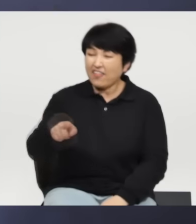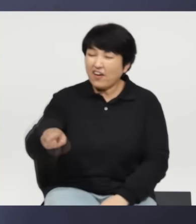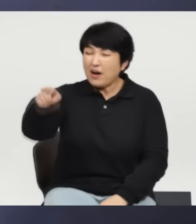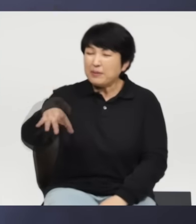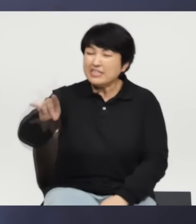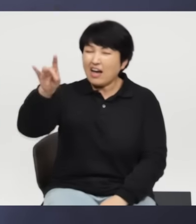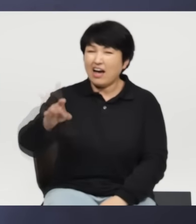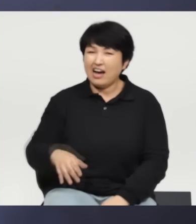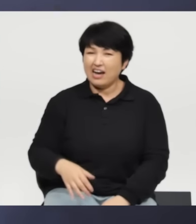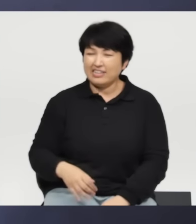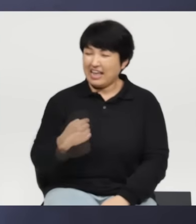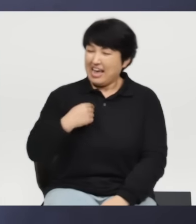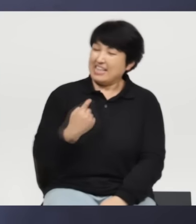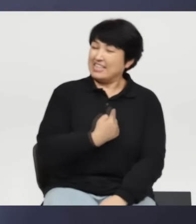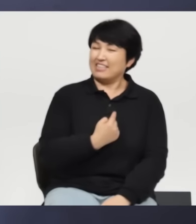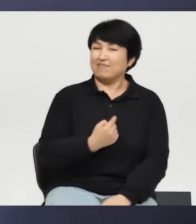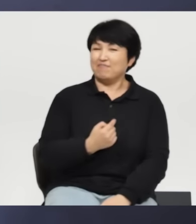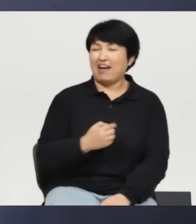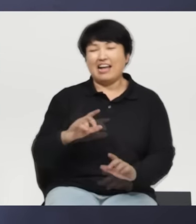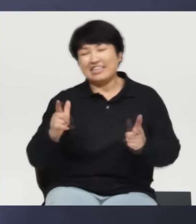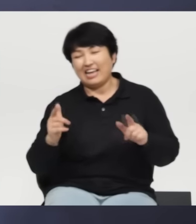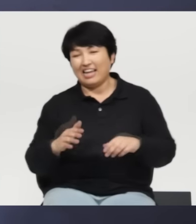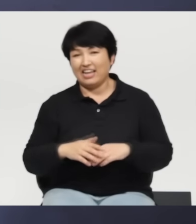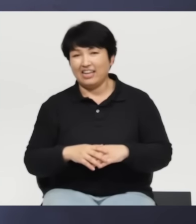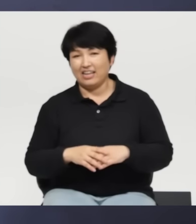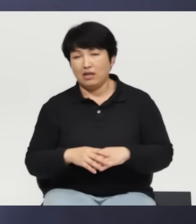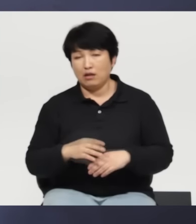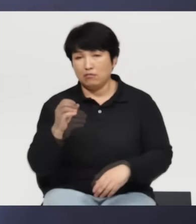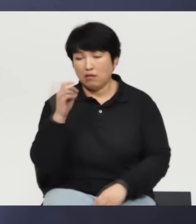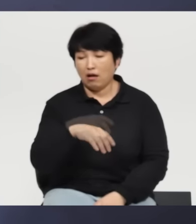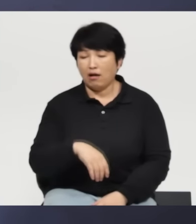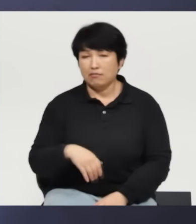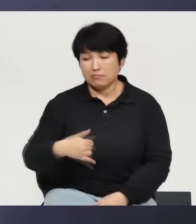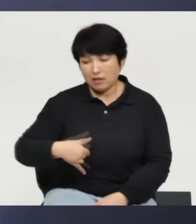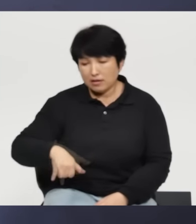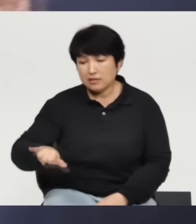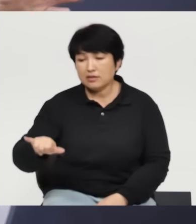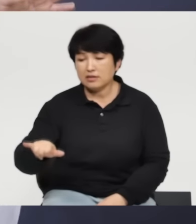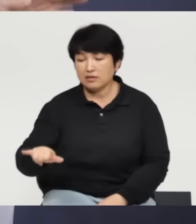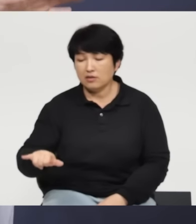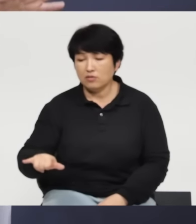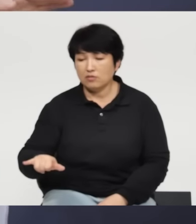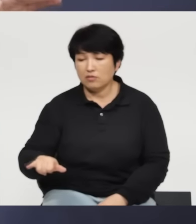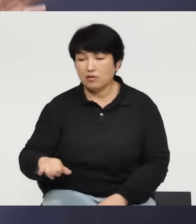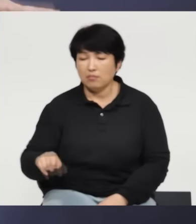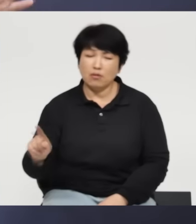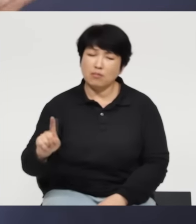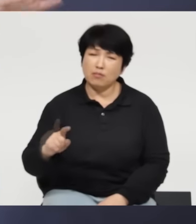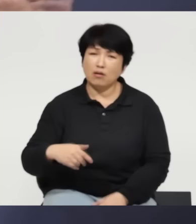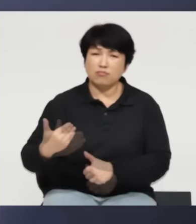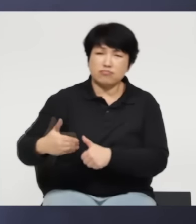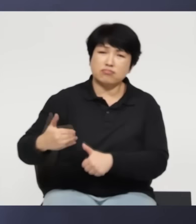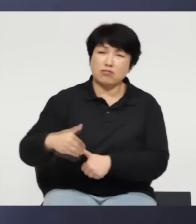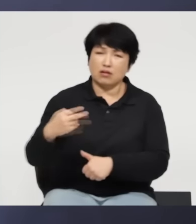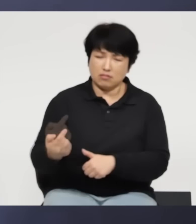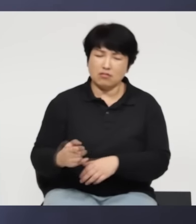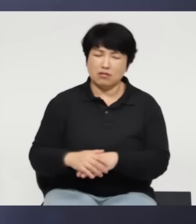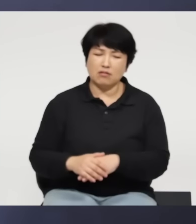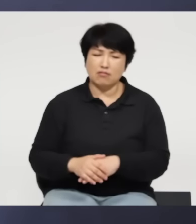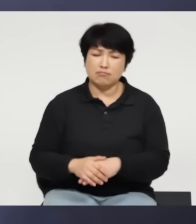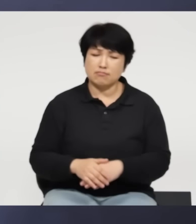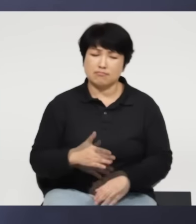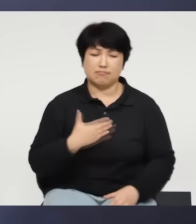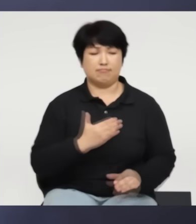여기 어디야? 이러면서 똑같은 수준에서 싸워요. 애가 뭐라 그러든 알았다 알았다 알았다. 오케이 오케이 오케이. 그래 너는 그래라. 난 이렇게 할